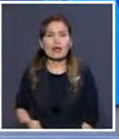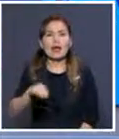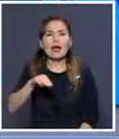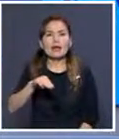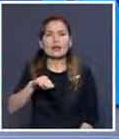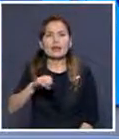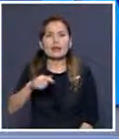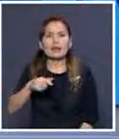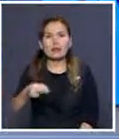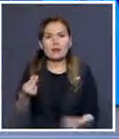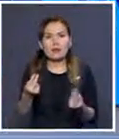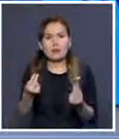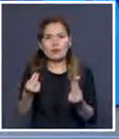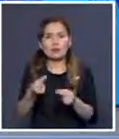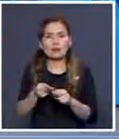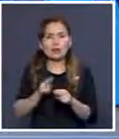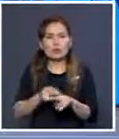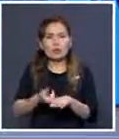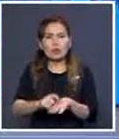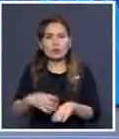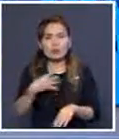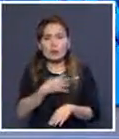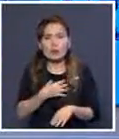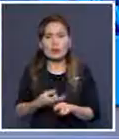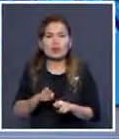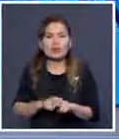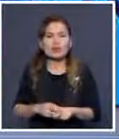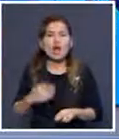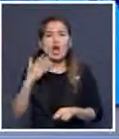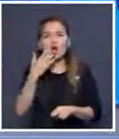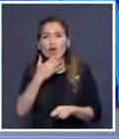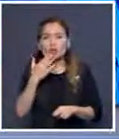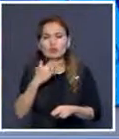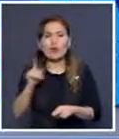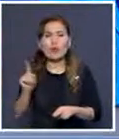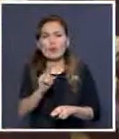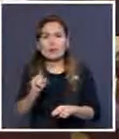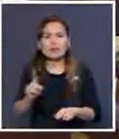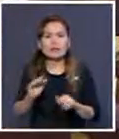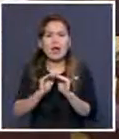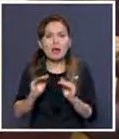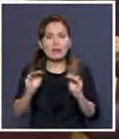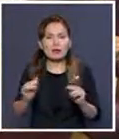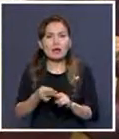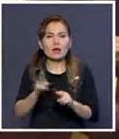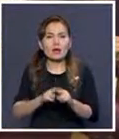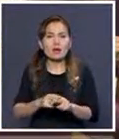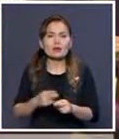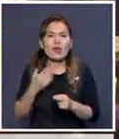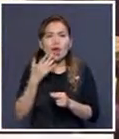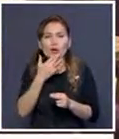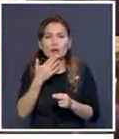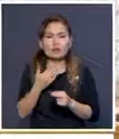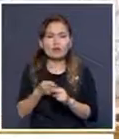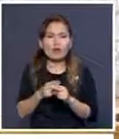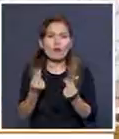Тенге мемлекет келбеті. Ұлттық мұражайда осындай атпен оқушыларға арналған ашық сабақ өтті. Сабақ барысында олар көрмеге қойылған ұлттық валюталармен